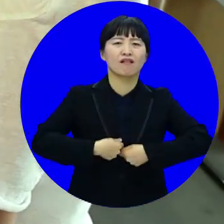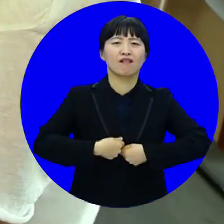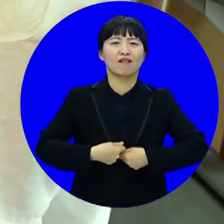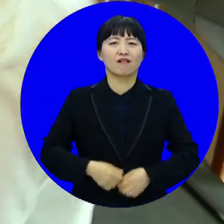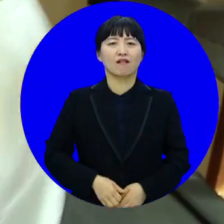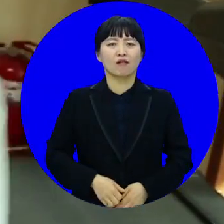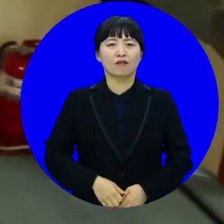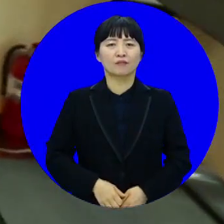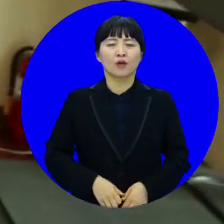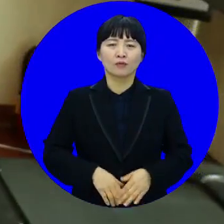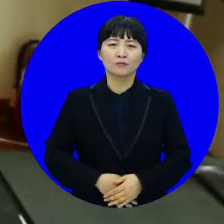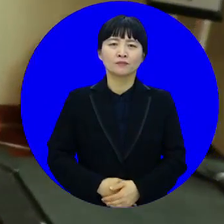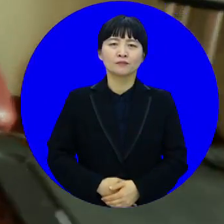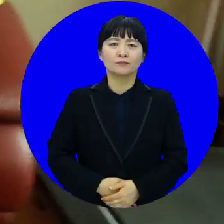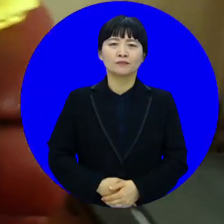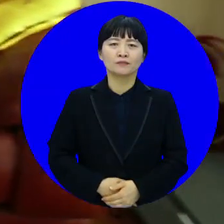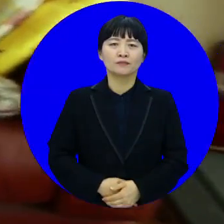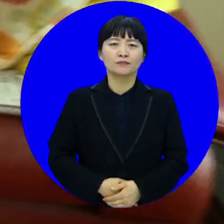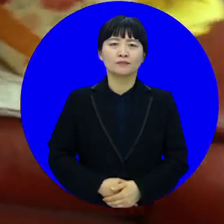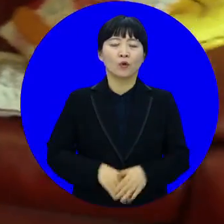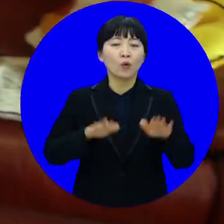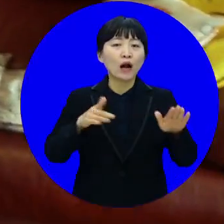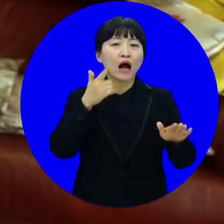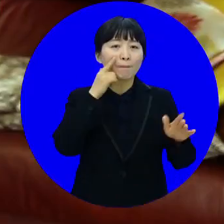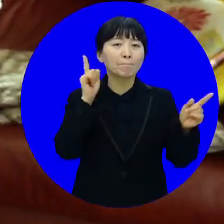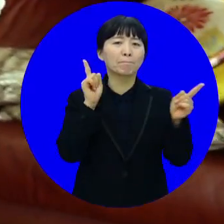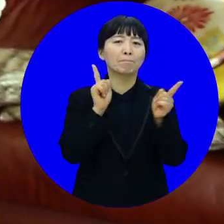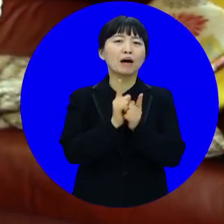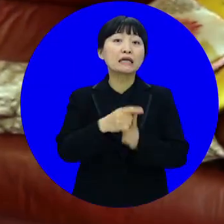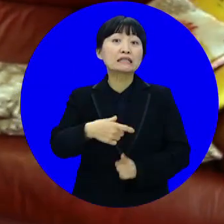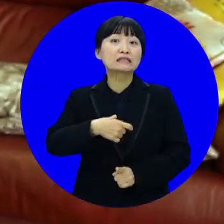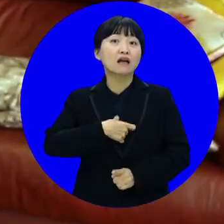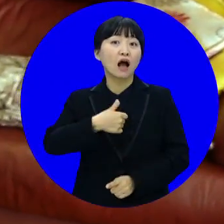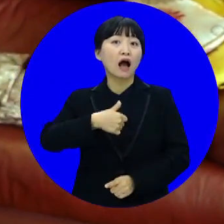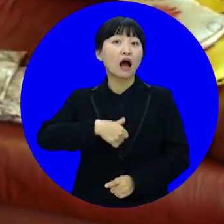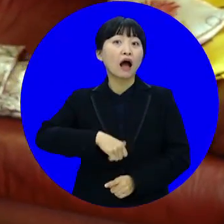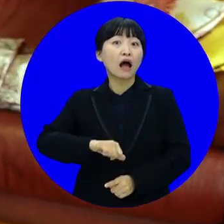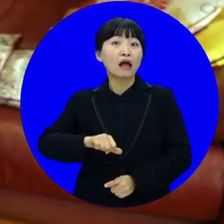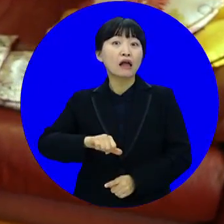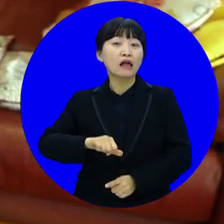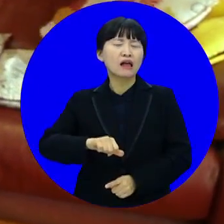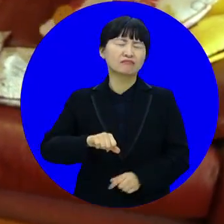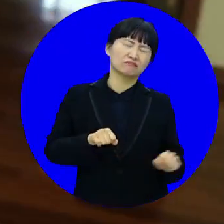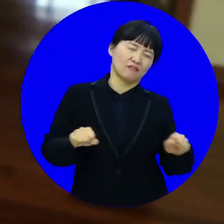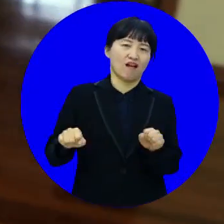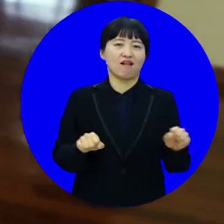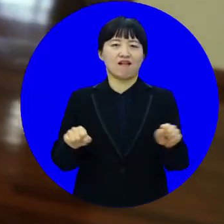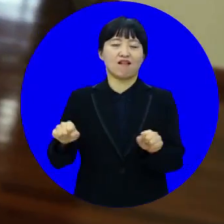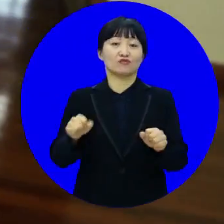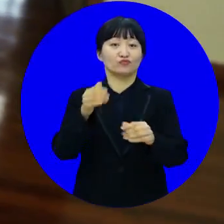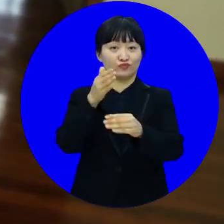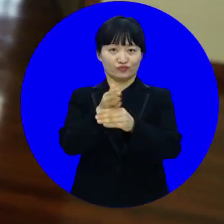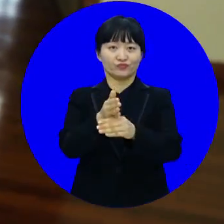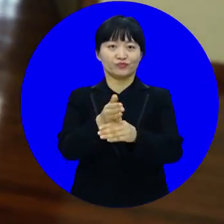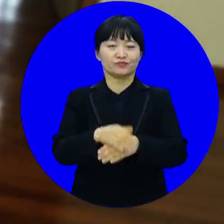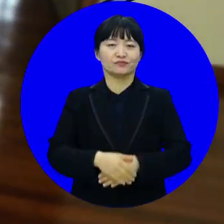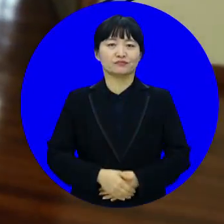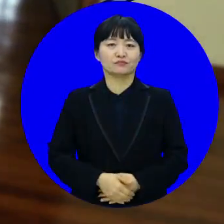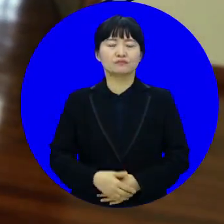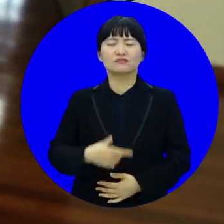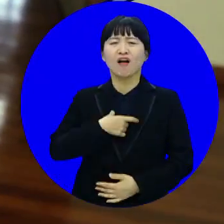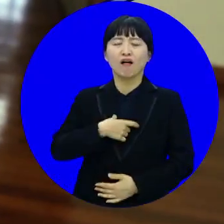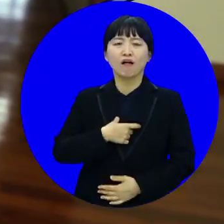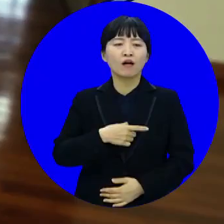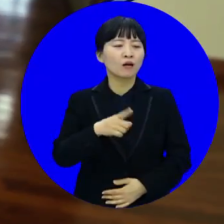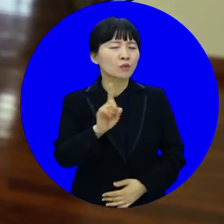힘들다니까. 빨리 입어. 오늘도 아빠를 만나기 싫다는 지훈이와 실랑이가 벌어집니다. 싫어. 뭐가 싫어?